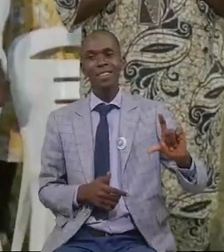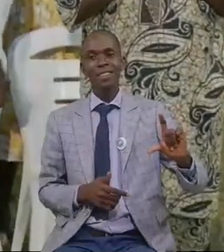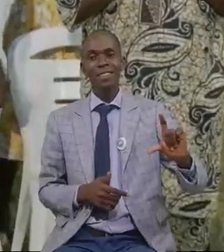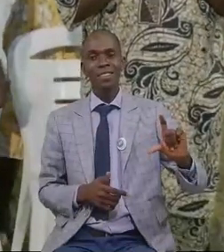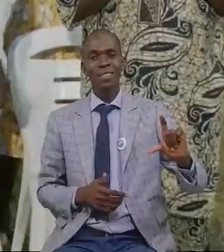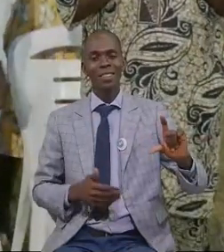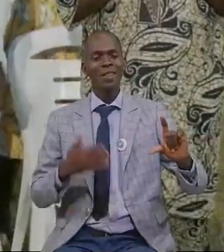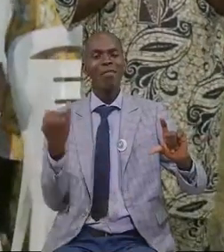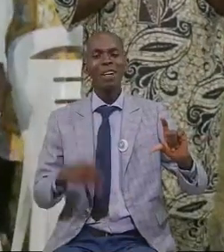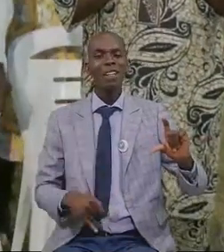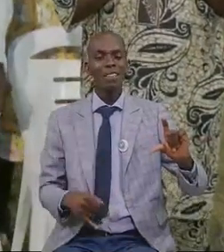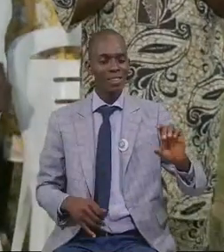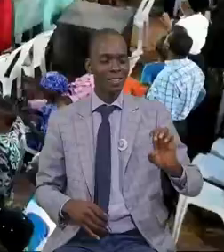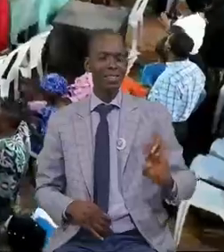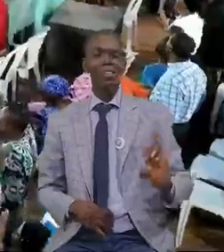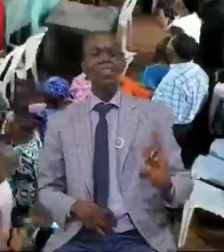et puis E.